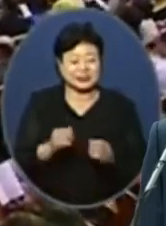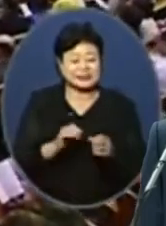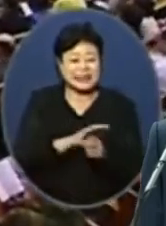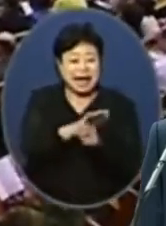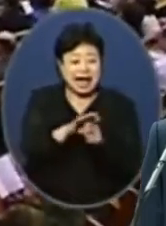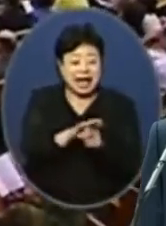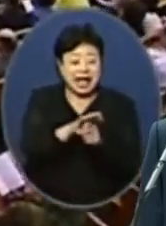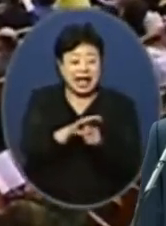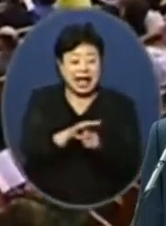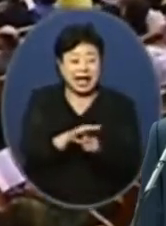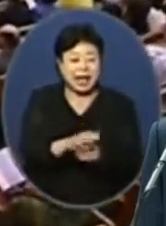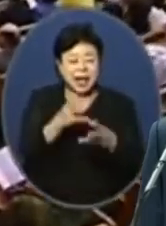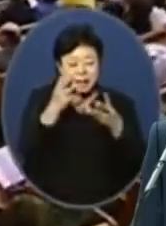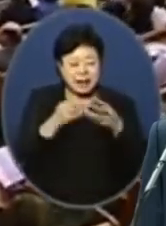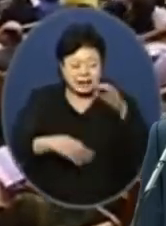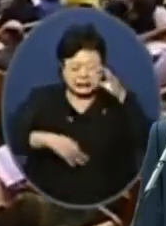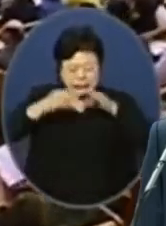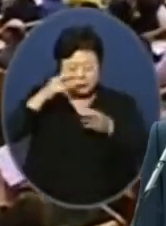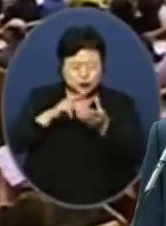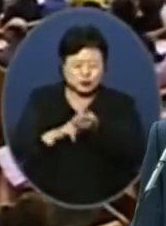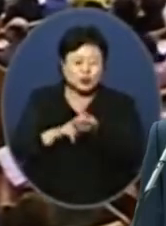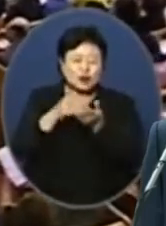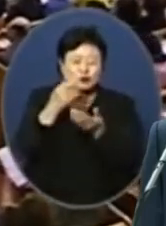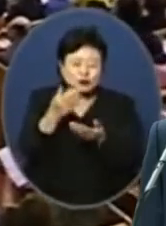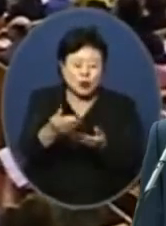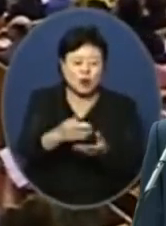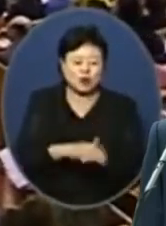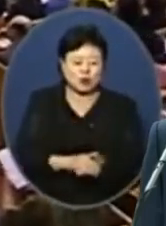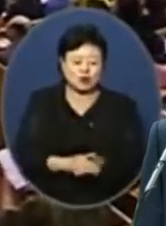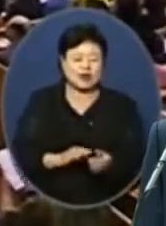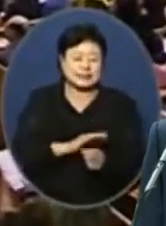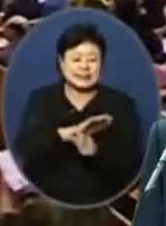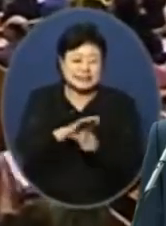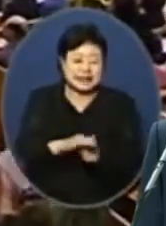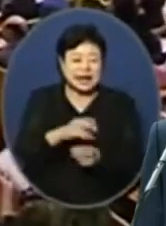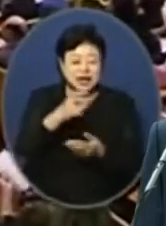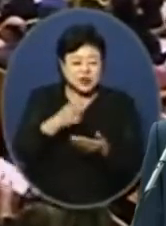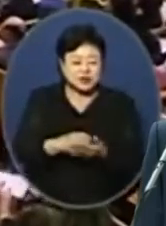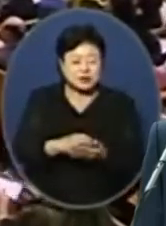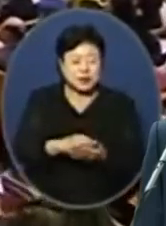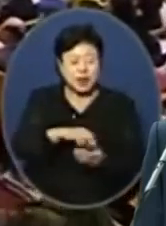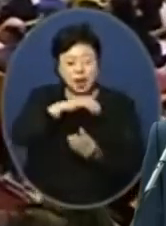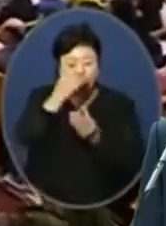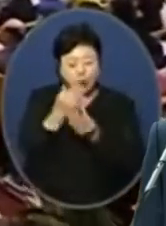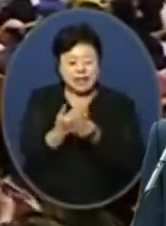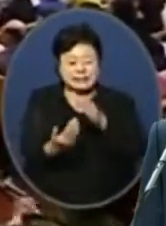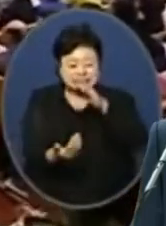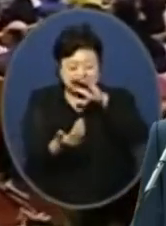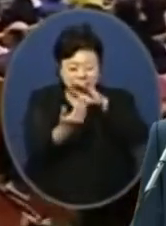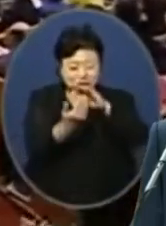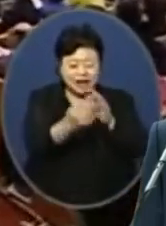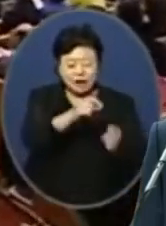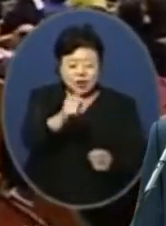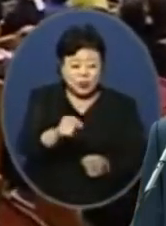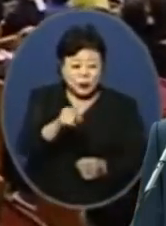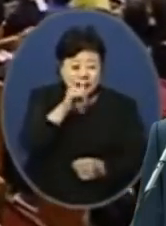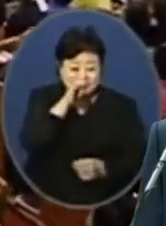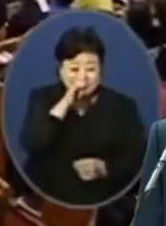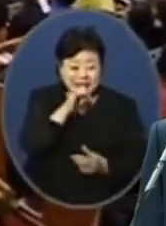사랑은 허다한 허물을 덮고 사랑이 율법의 완성이라고 성경은 말하고 있는